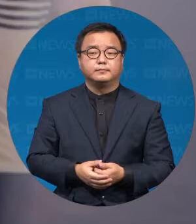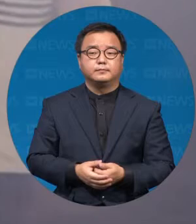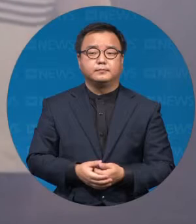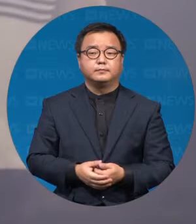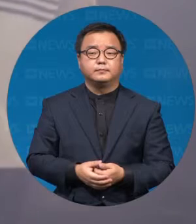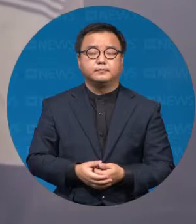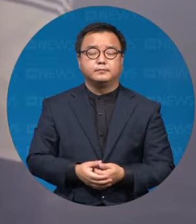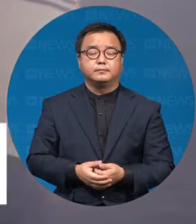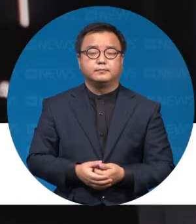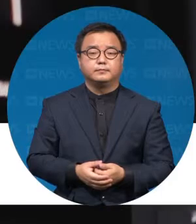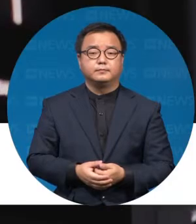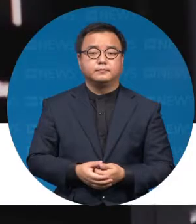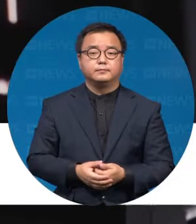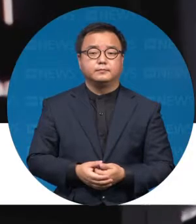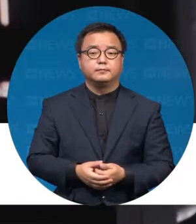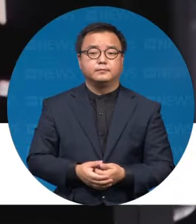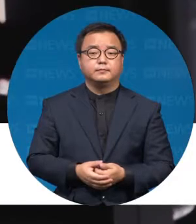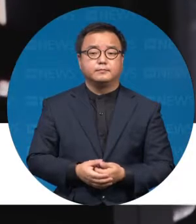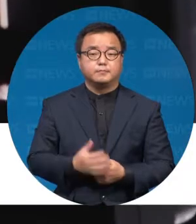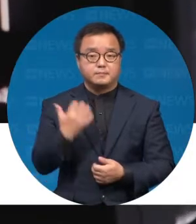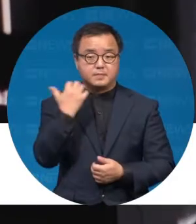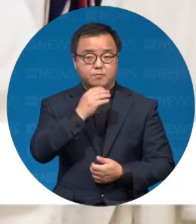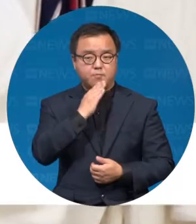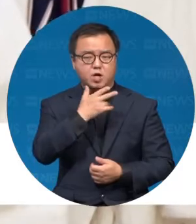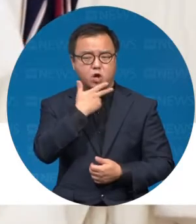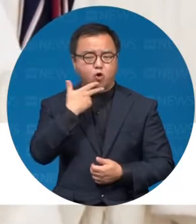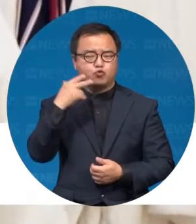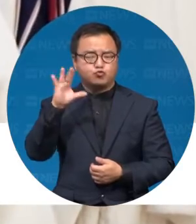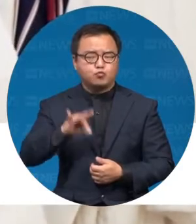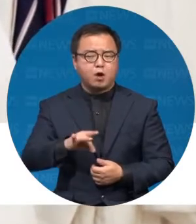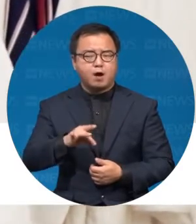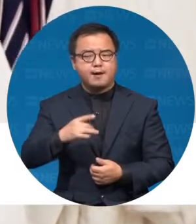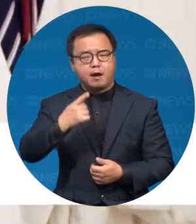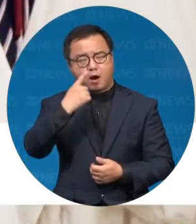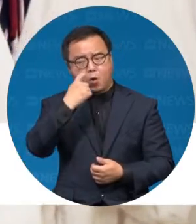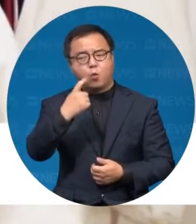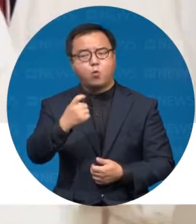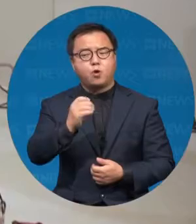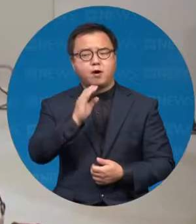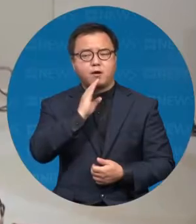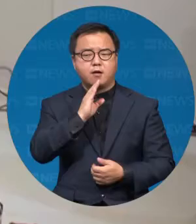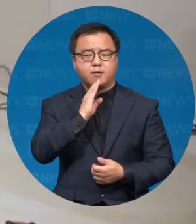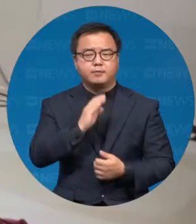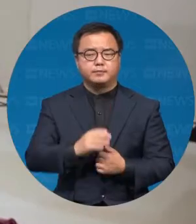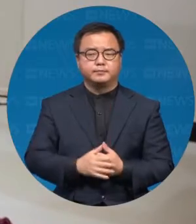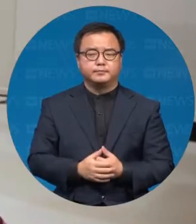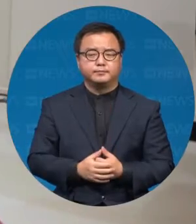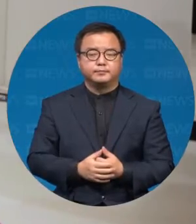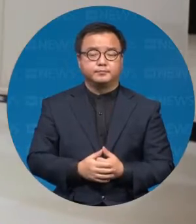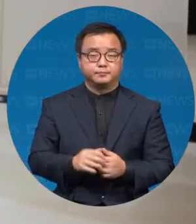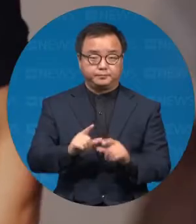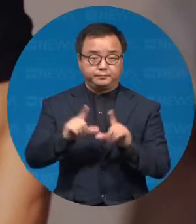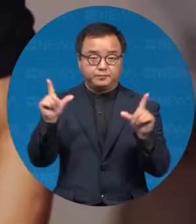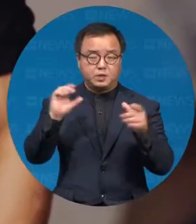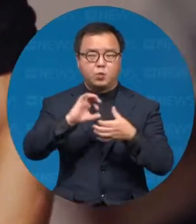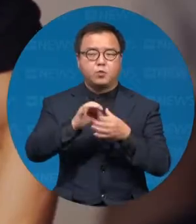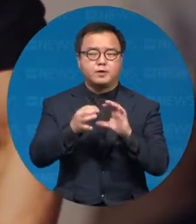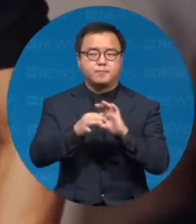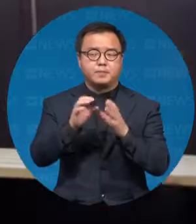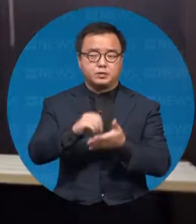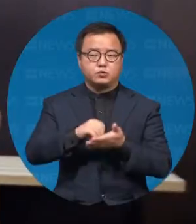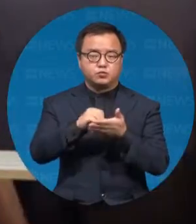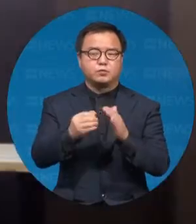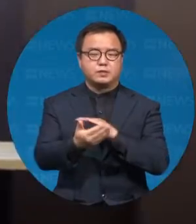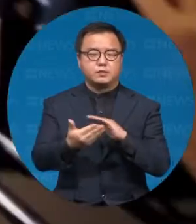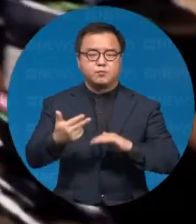Really does. It's the colors. It's really very British design. It's really really nice and I love it. 도쿄 올림픽 출전을 앞둔